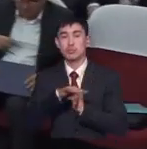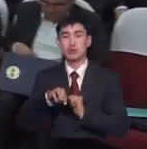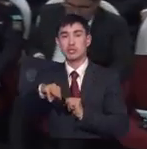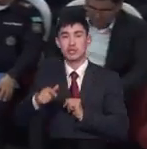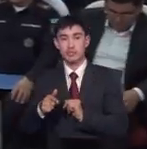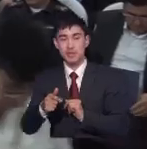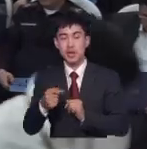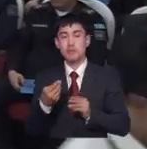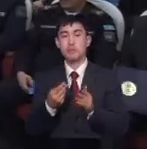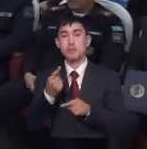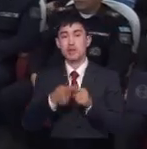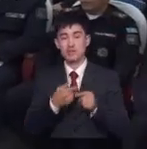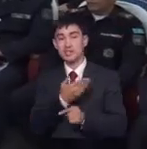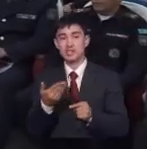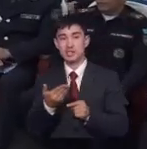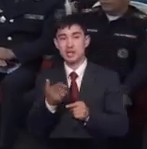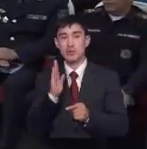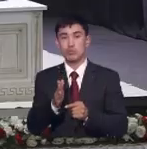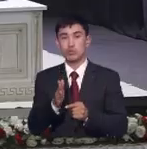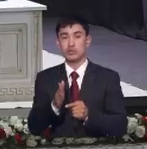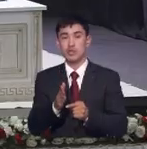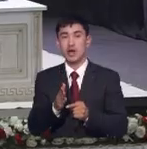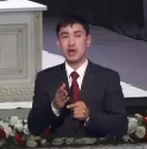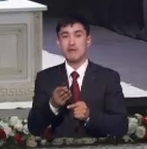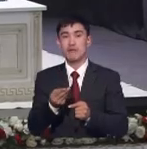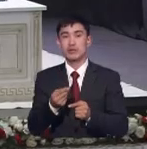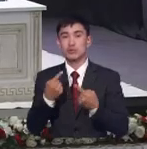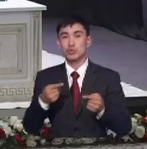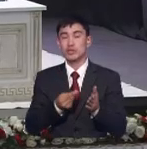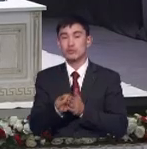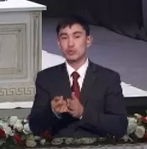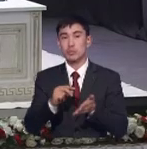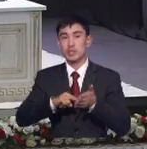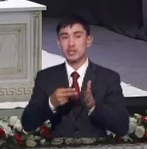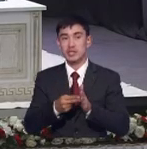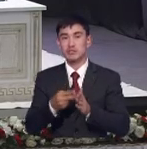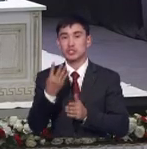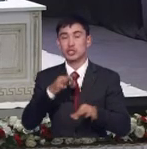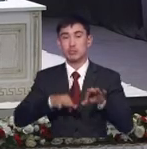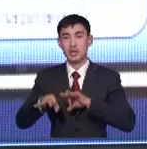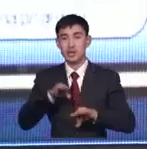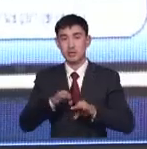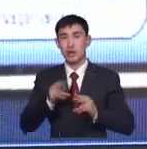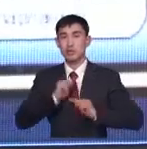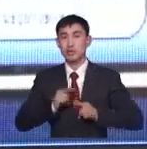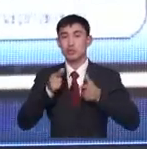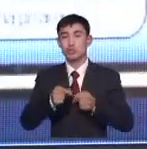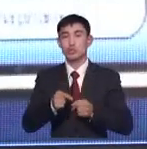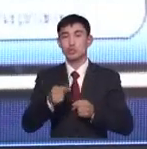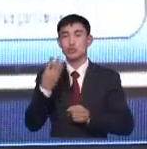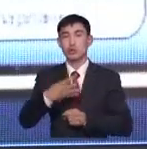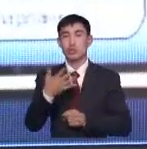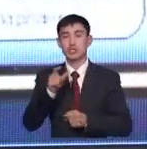инвестиции Почти половина из них приходится на внебюджетные источники запланировано четыре проекта по трудоустройству